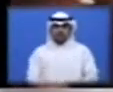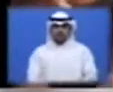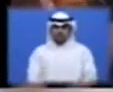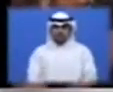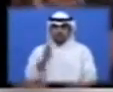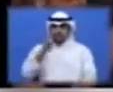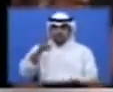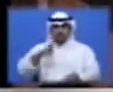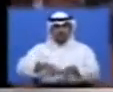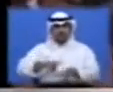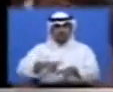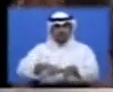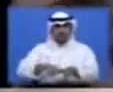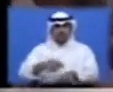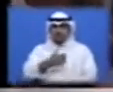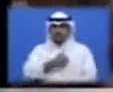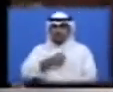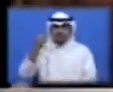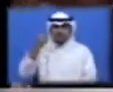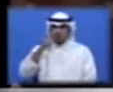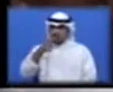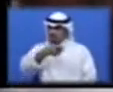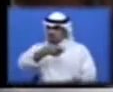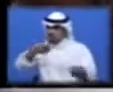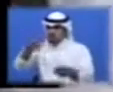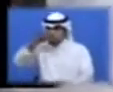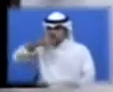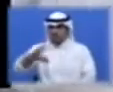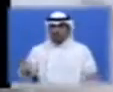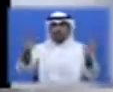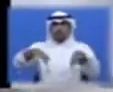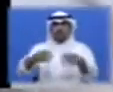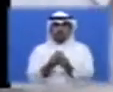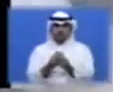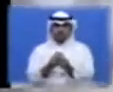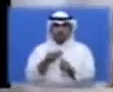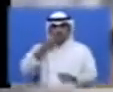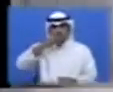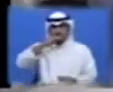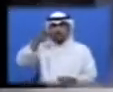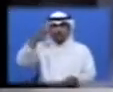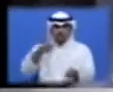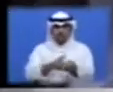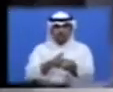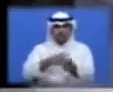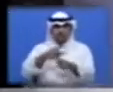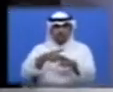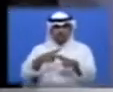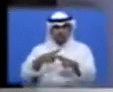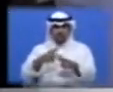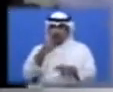العدو الإسرائيلي لم يوفر أحد. الآن المستشفى الكويت يقدم خدمة متميزة،